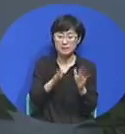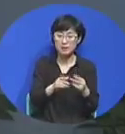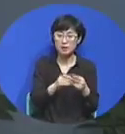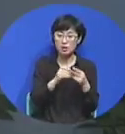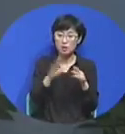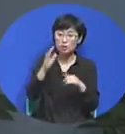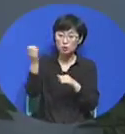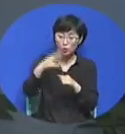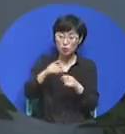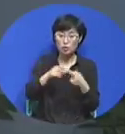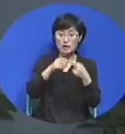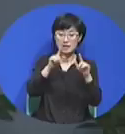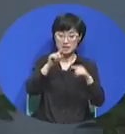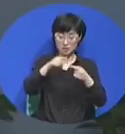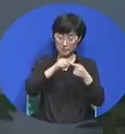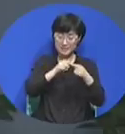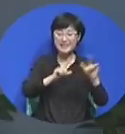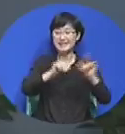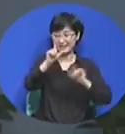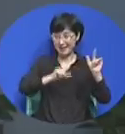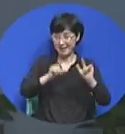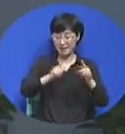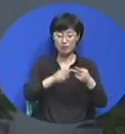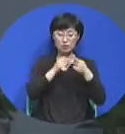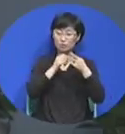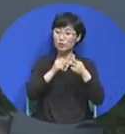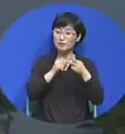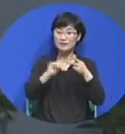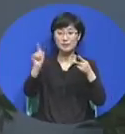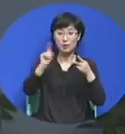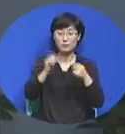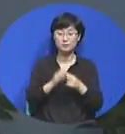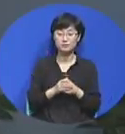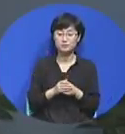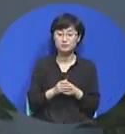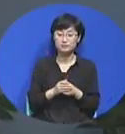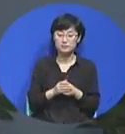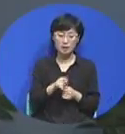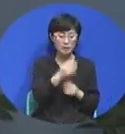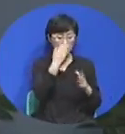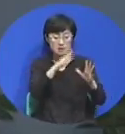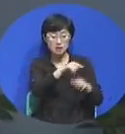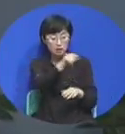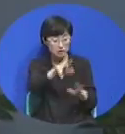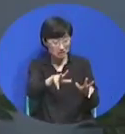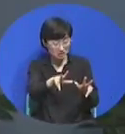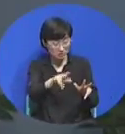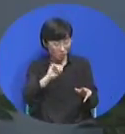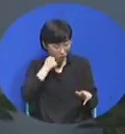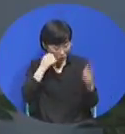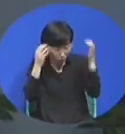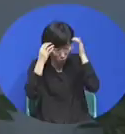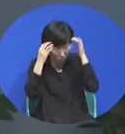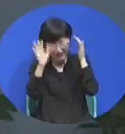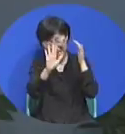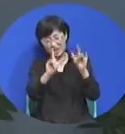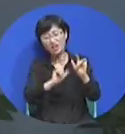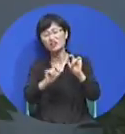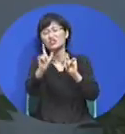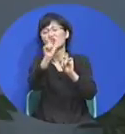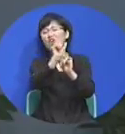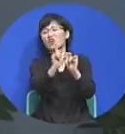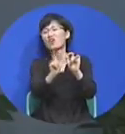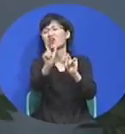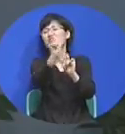두 번째 알린 게 있어요. There's a second thing that he also speaks about. 뭘 알리는 거니까 더 망하게 될 것이다 그랬어요. He says you will fall into even